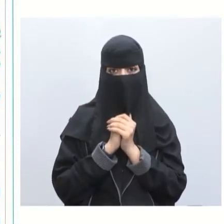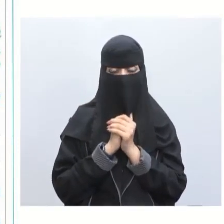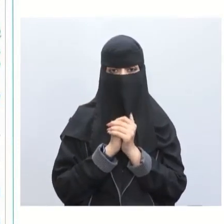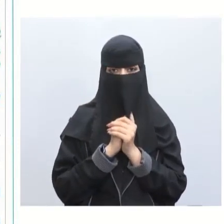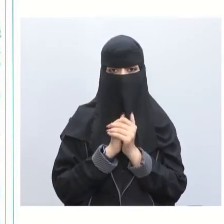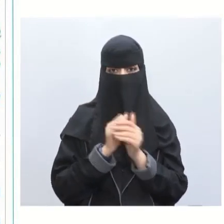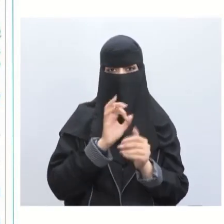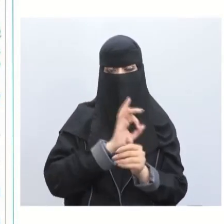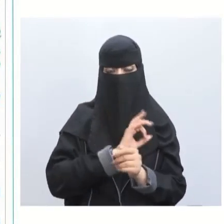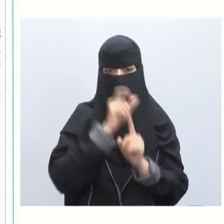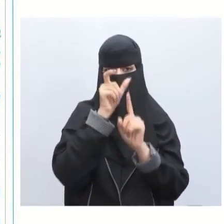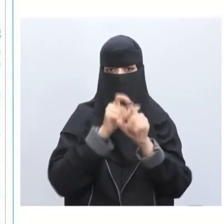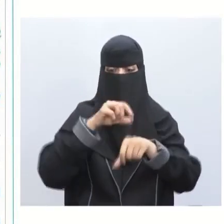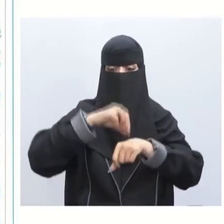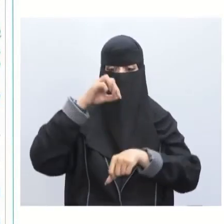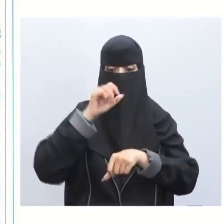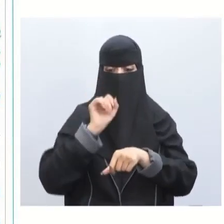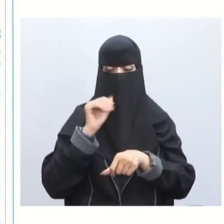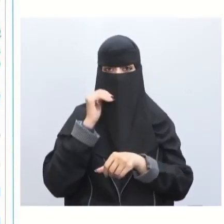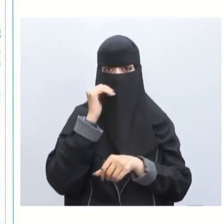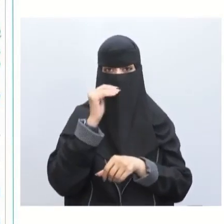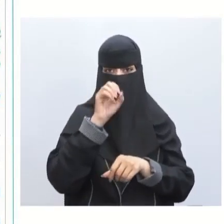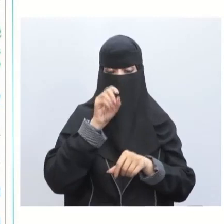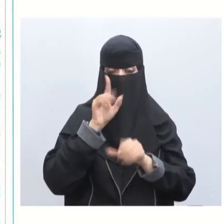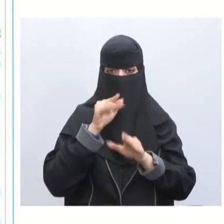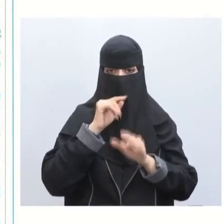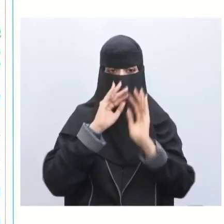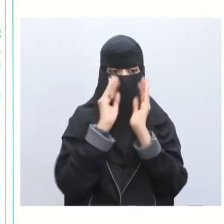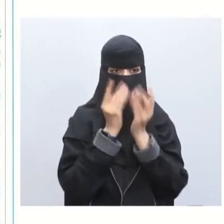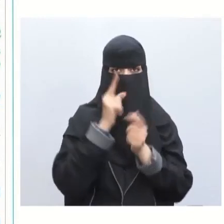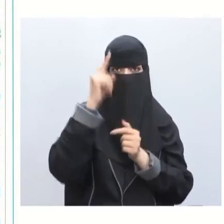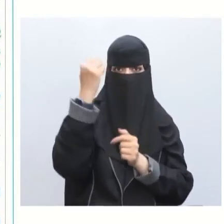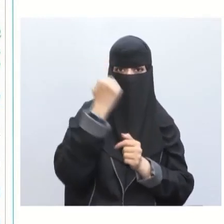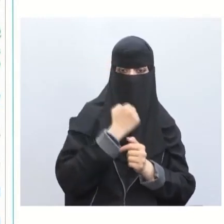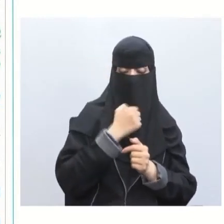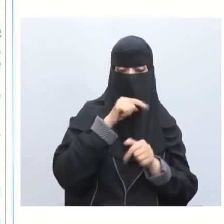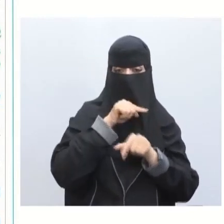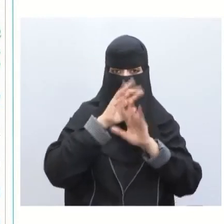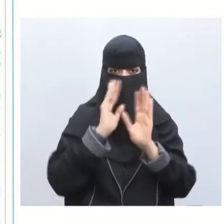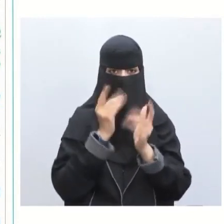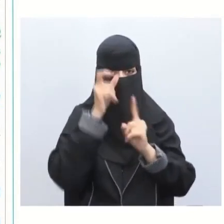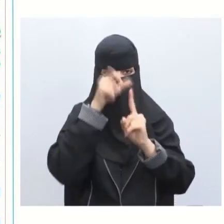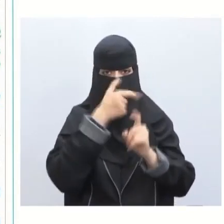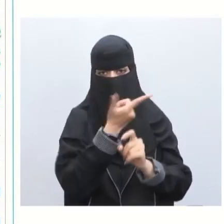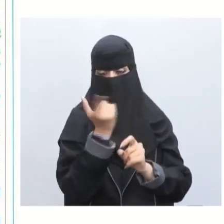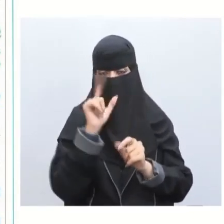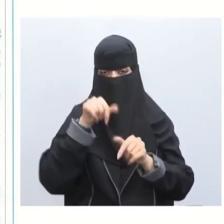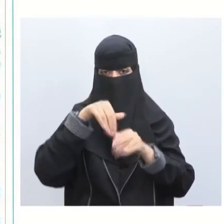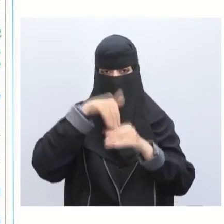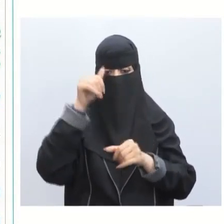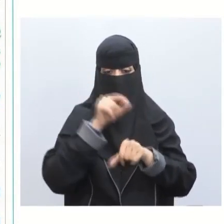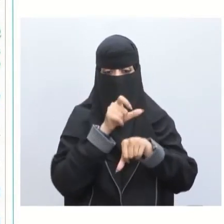التهيئه الكرامه الانسانيه حق مكفول من الله عز وجل لجميع